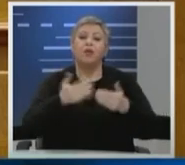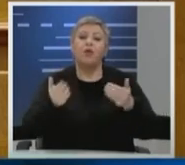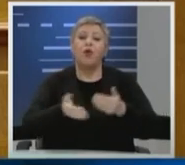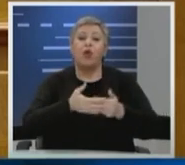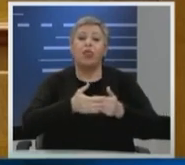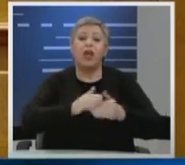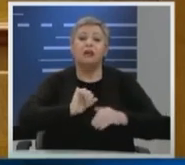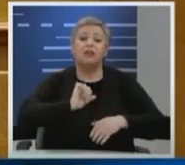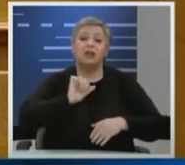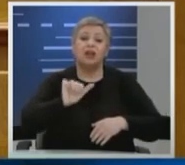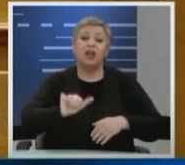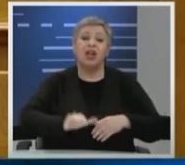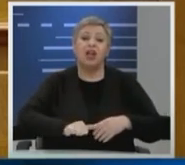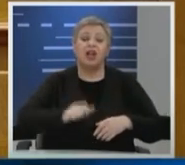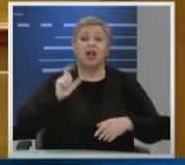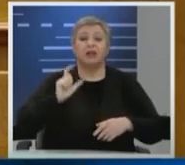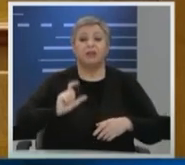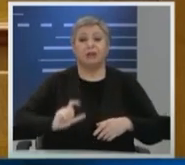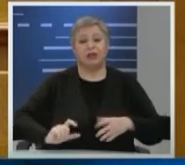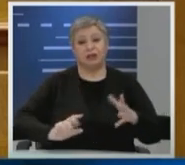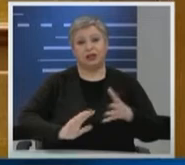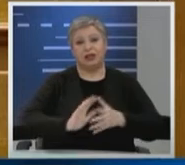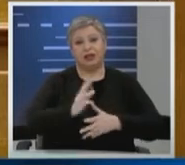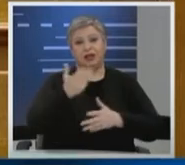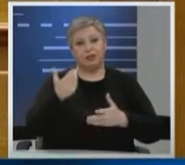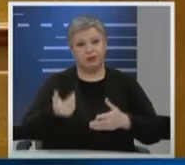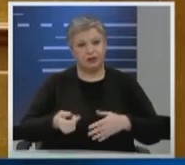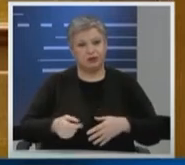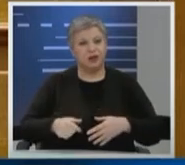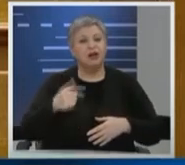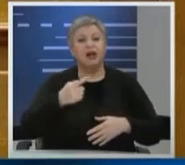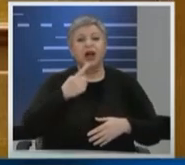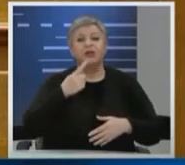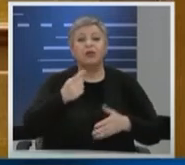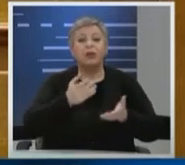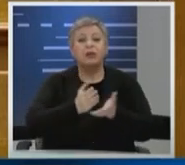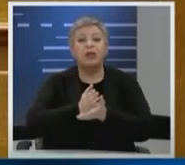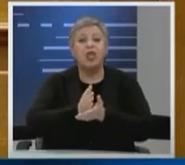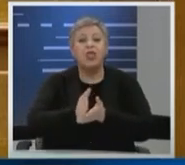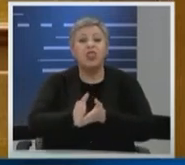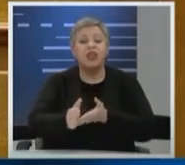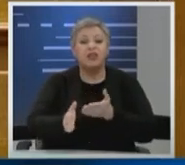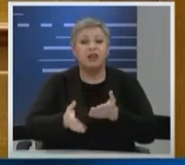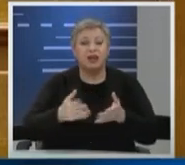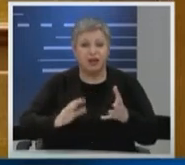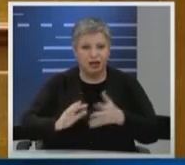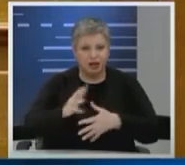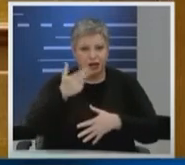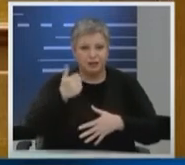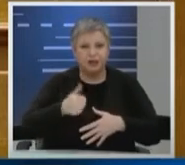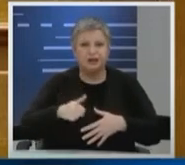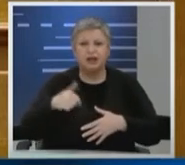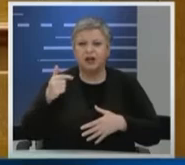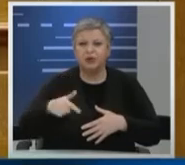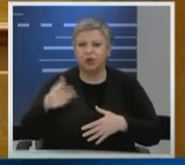ανάπτυξη. Η δίκαιη ανάπτυξη που λέτε πατάει πάνω στα συντρίμμια των εργασιακών και λαϊκών